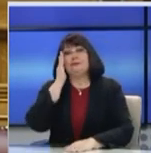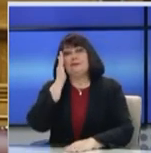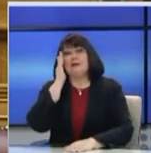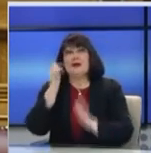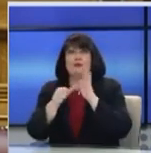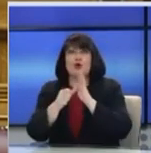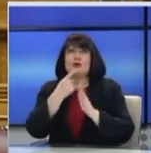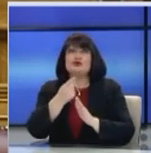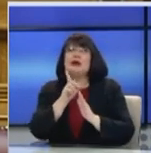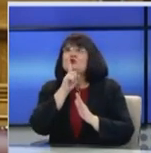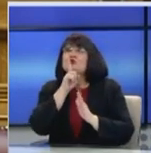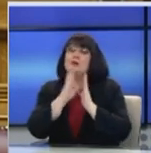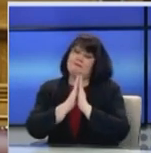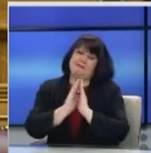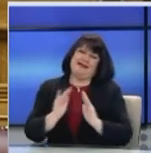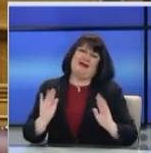Παρακαλώ.